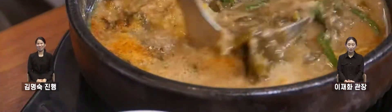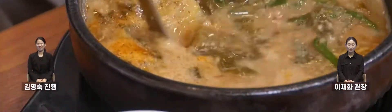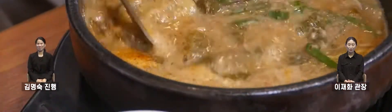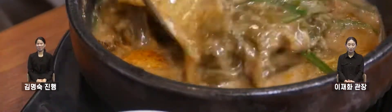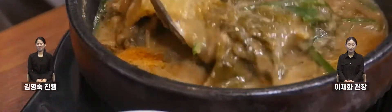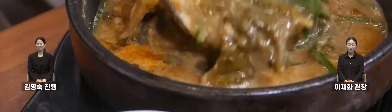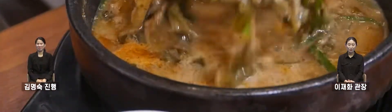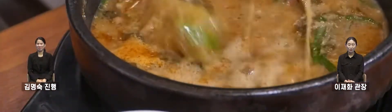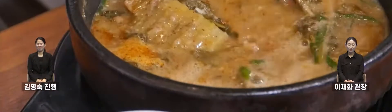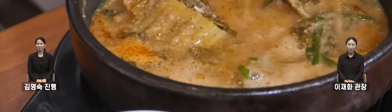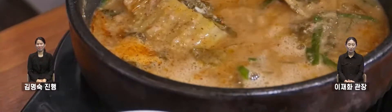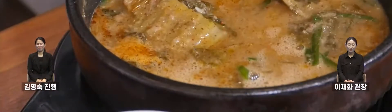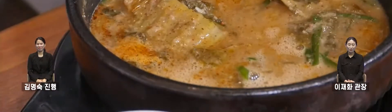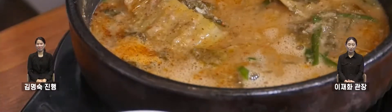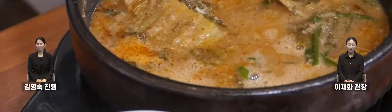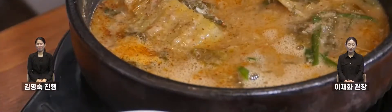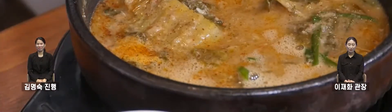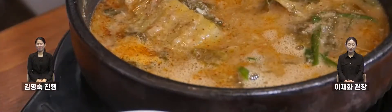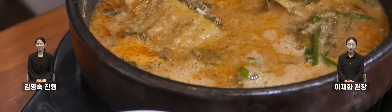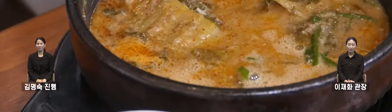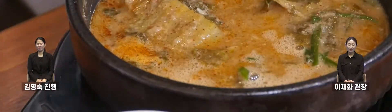하겠습니다.